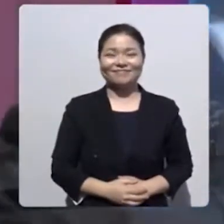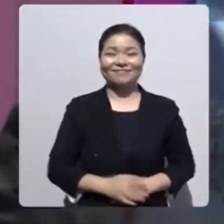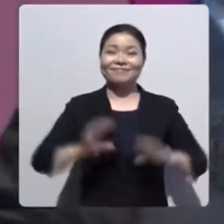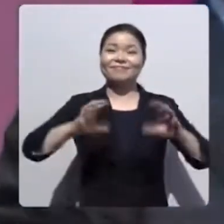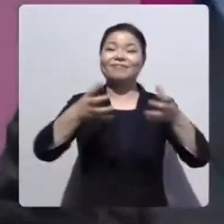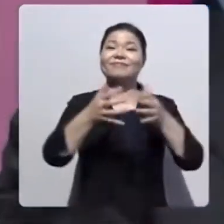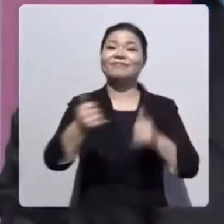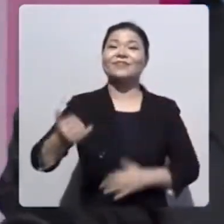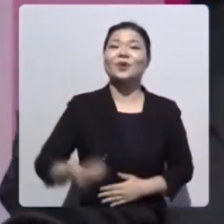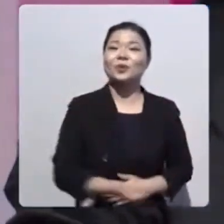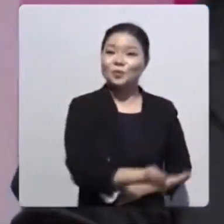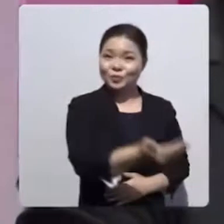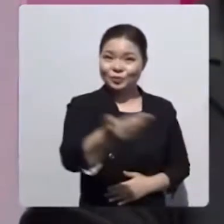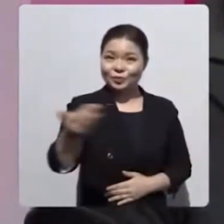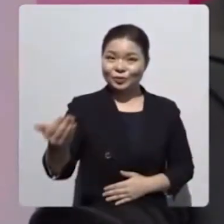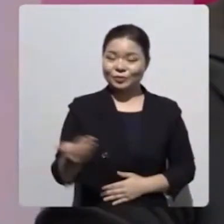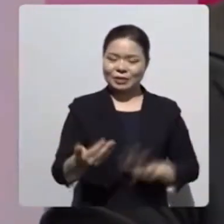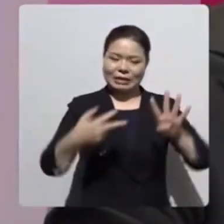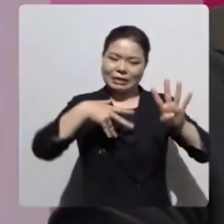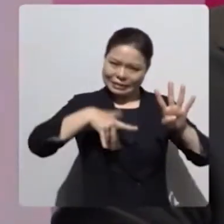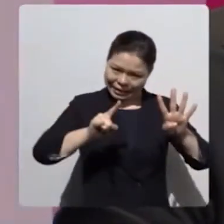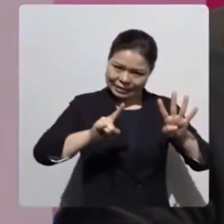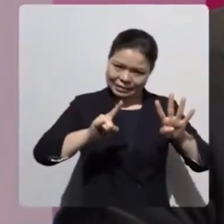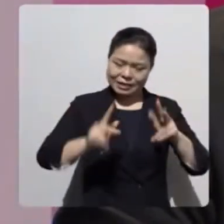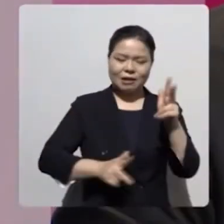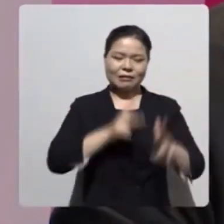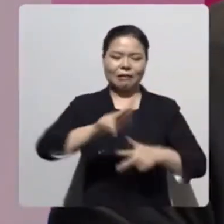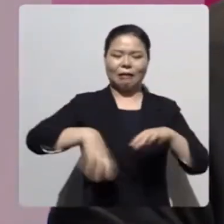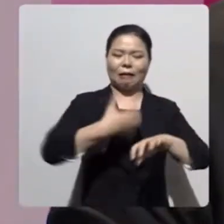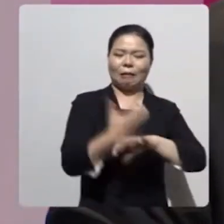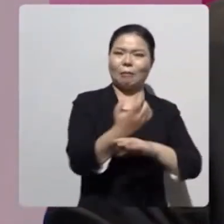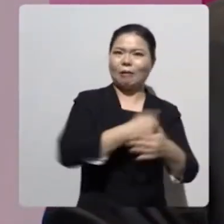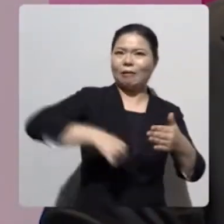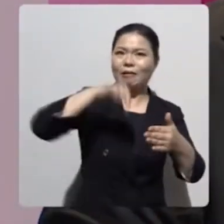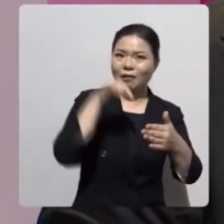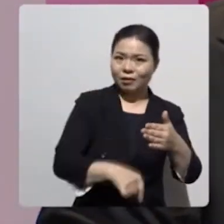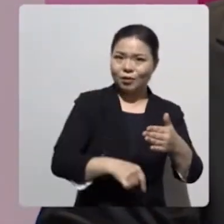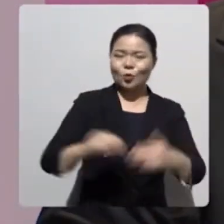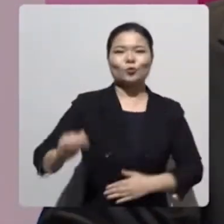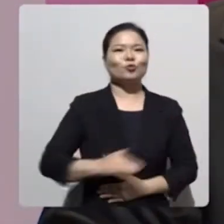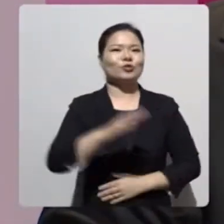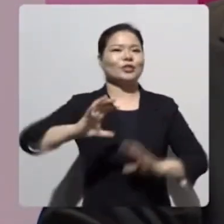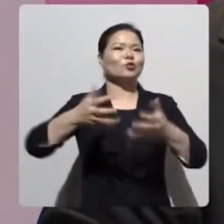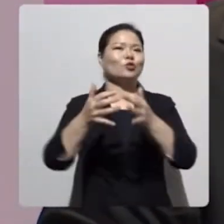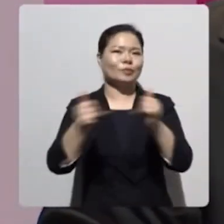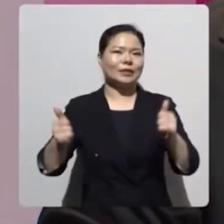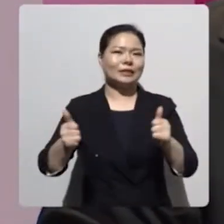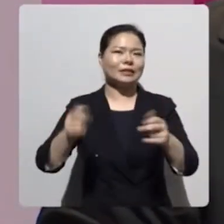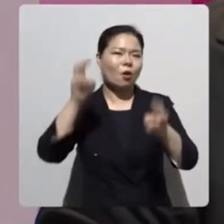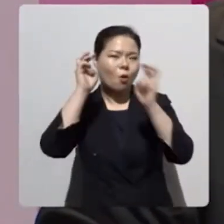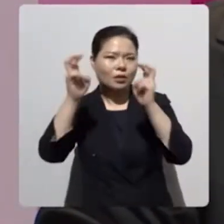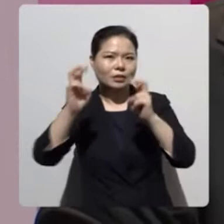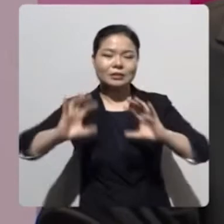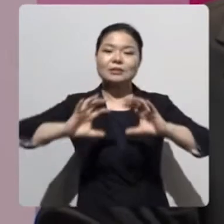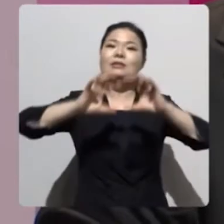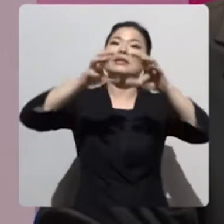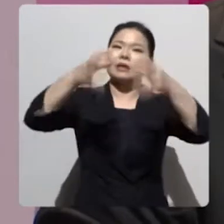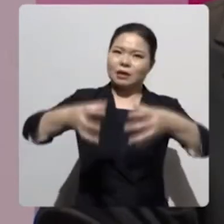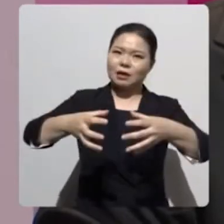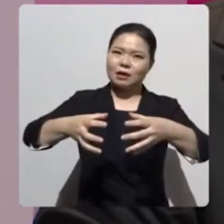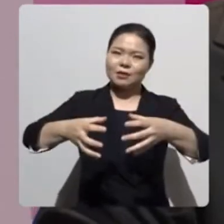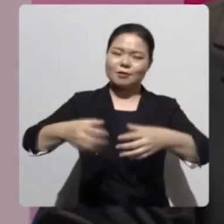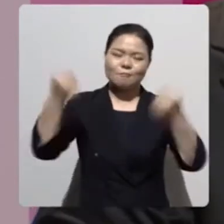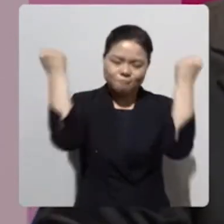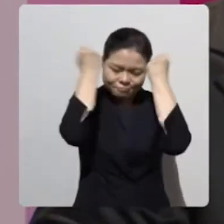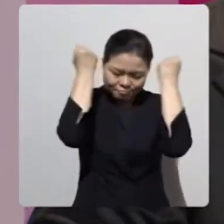국민 여러분, 4차 산업혁명의 물결 속에서 우리나라 국민들과 기업들은 세계 무대에서